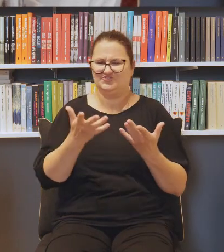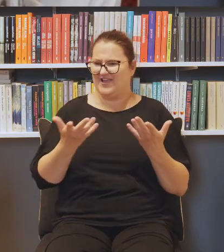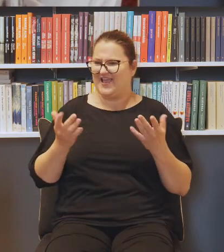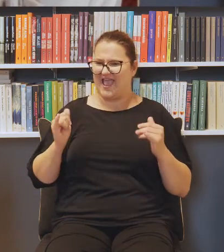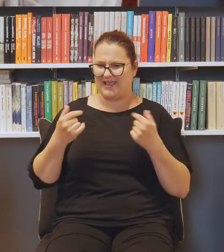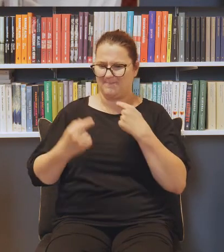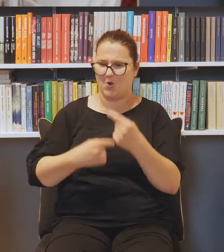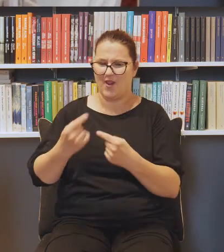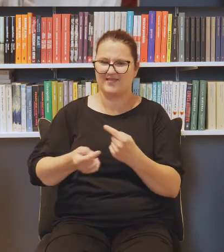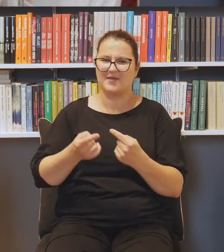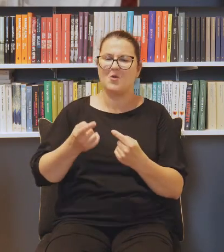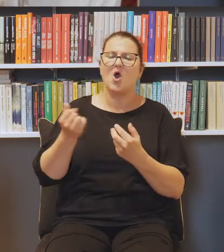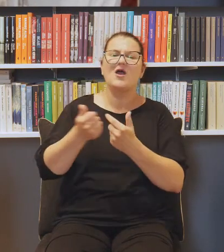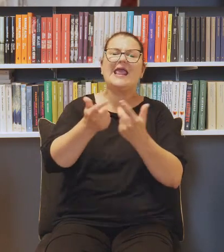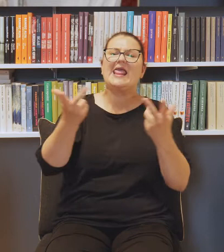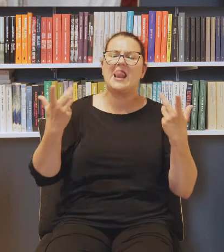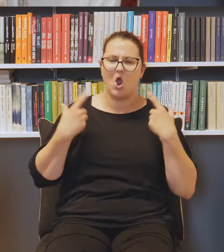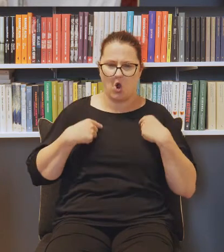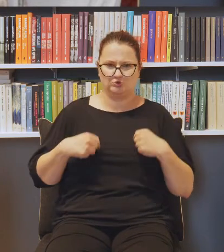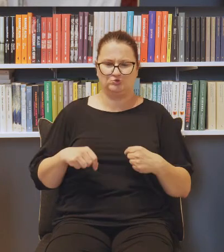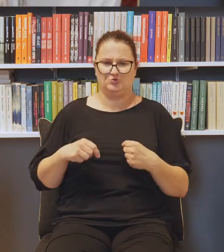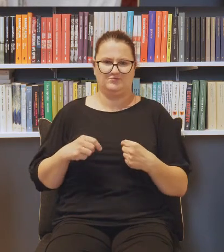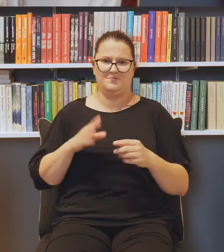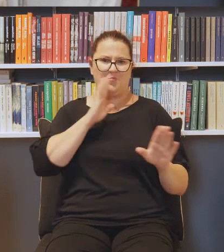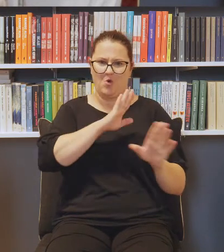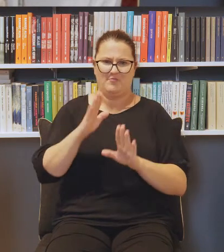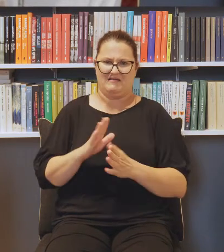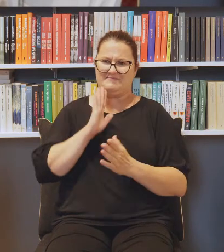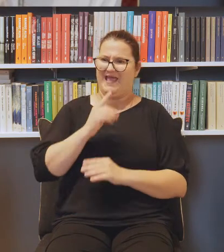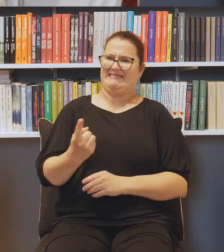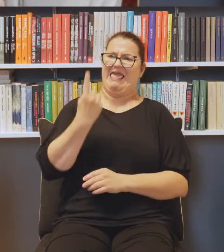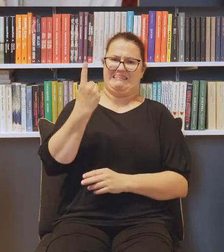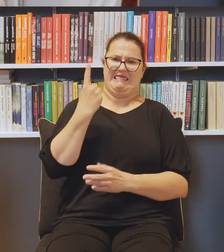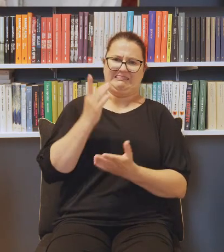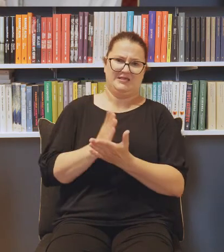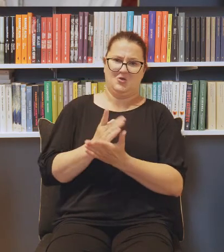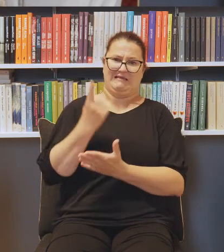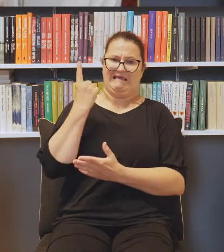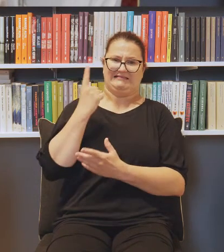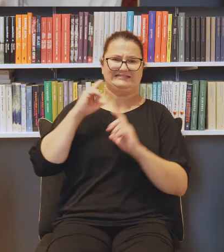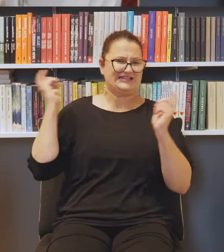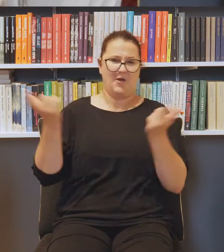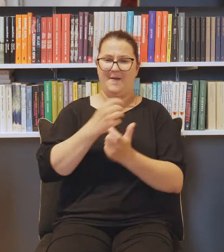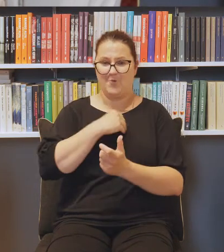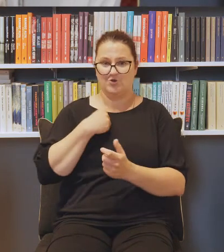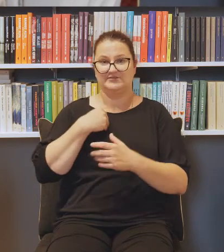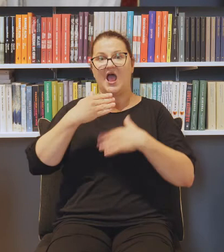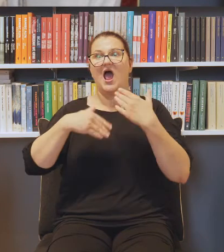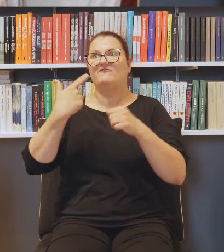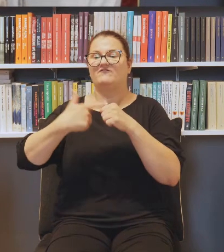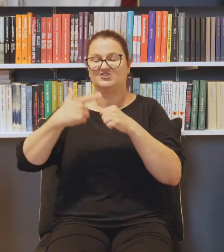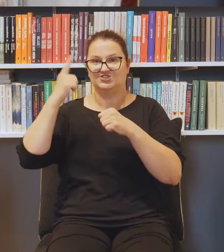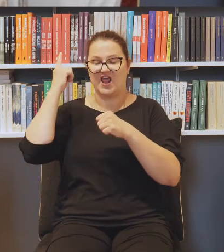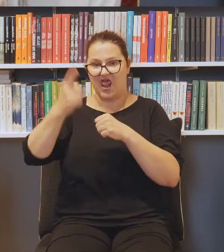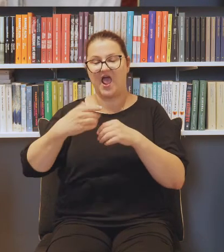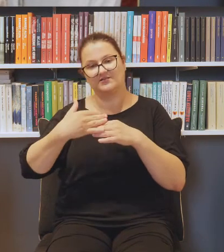osób jest podobnych do Maty w Polsce? Chyba on sam jest taki jeden i może jeszcze inni, jeszcze ze 20 podobnych osób